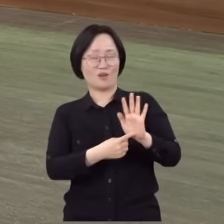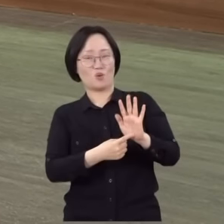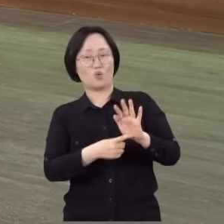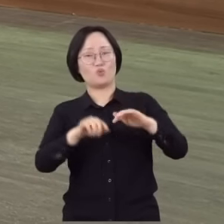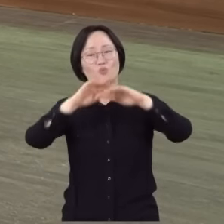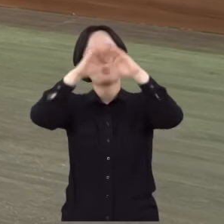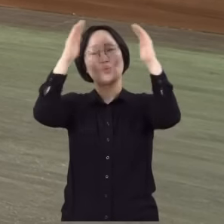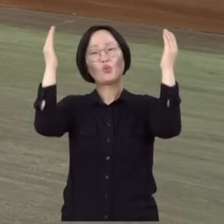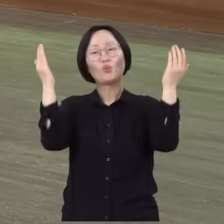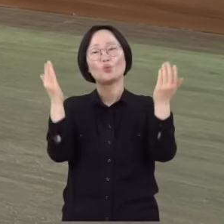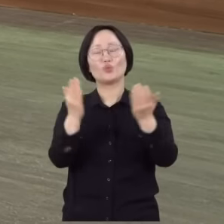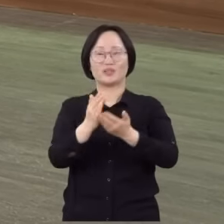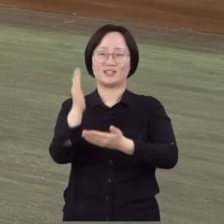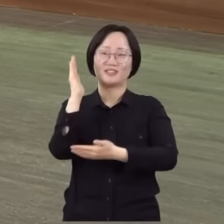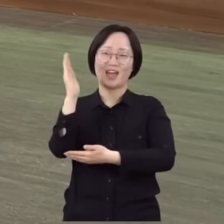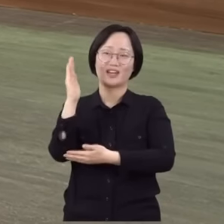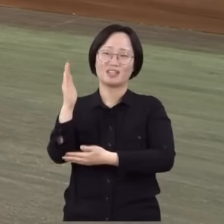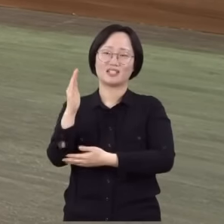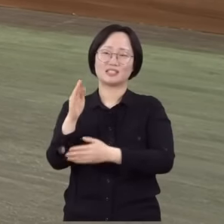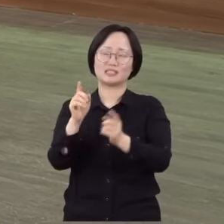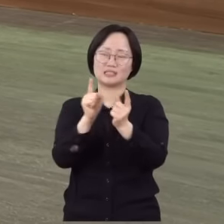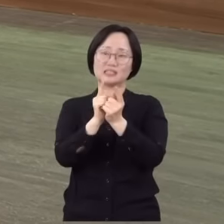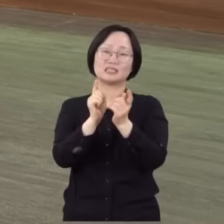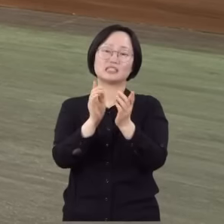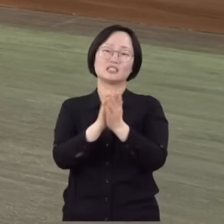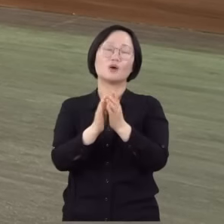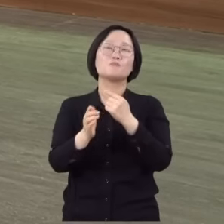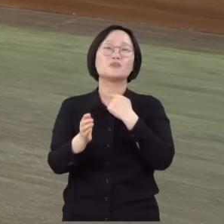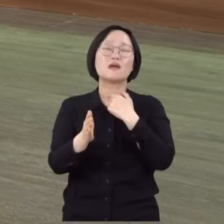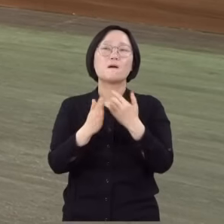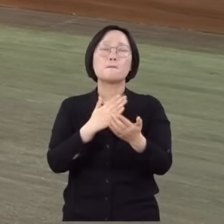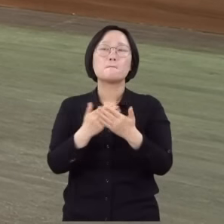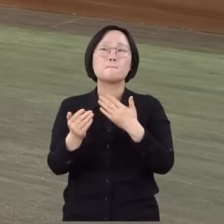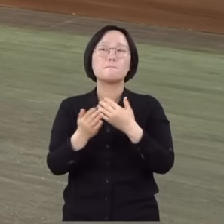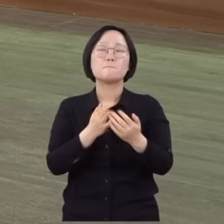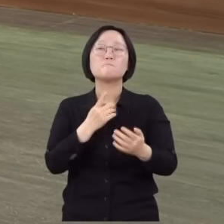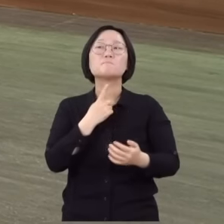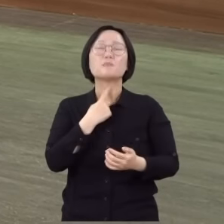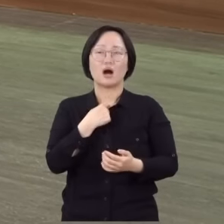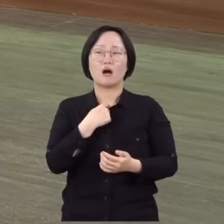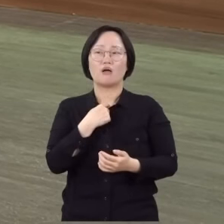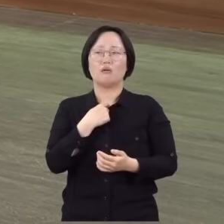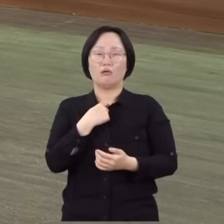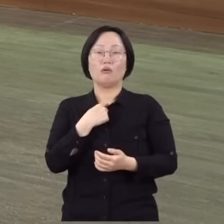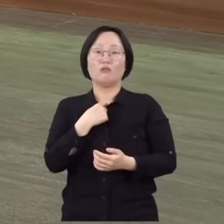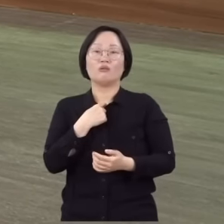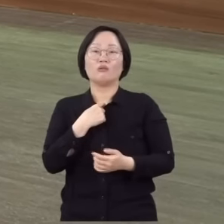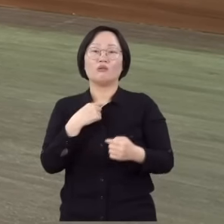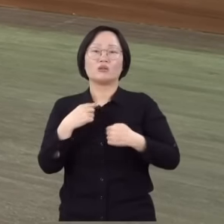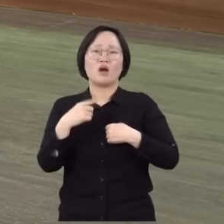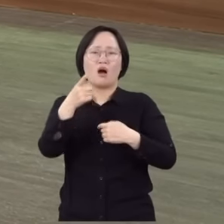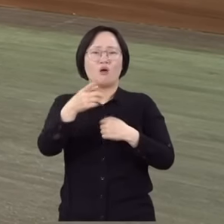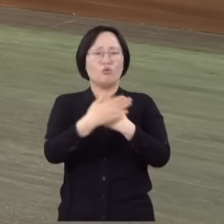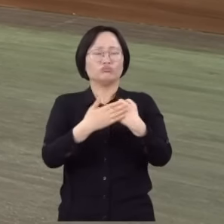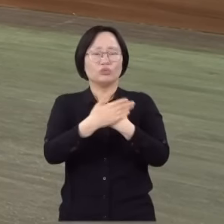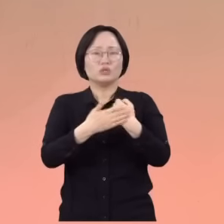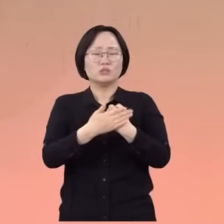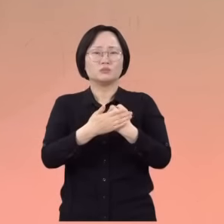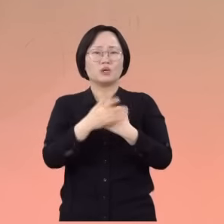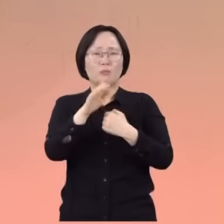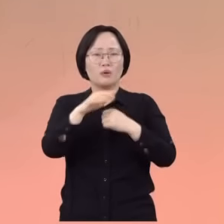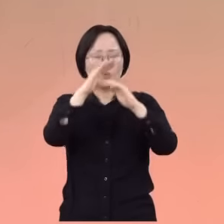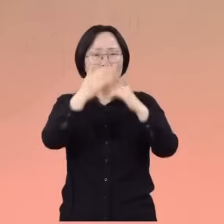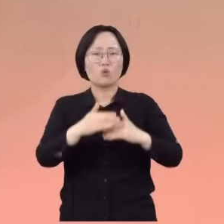이야기가 자기가 체험한 사람들은 믿어요 체험한 사람들은 자기가 맛을 받기 때문에